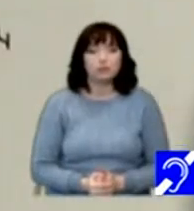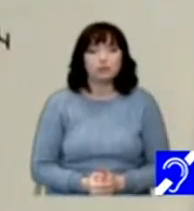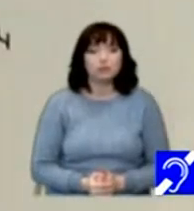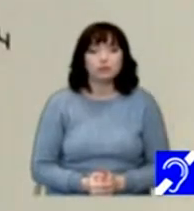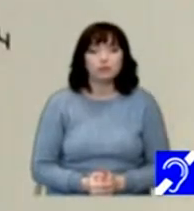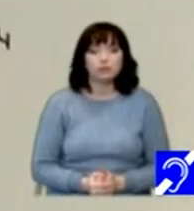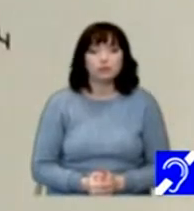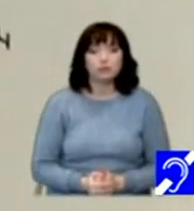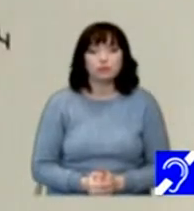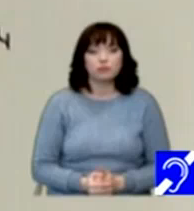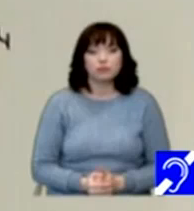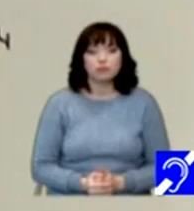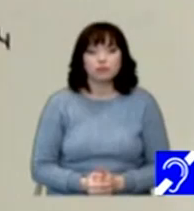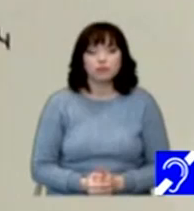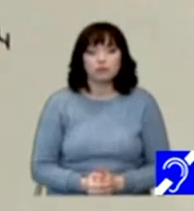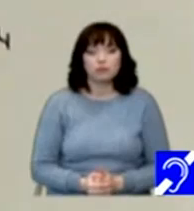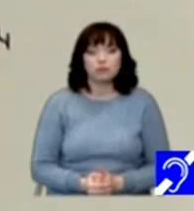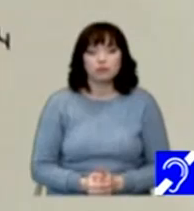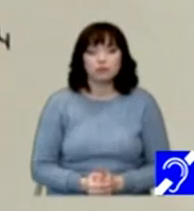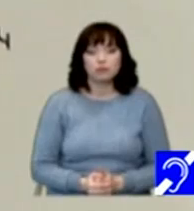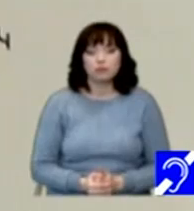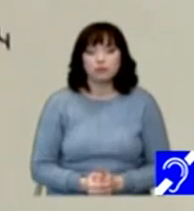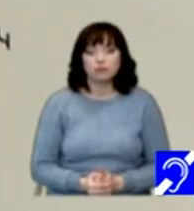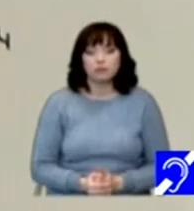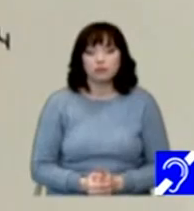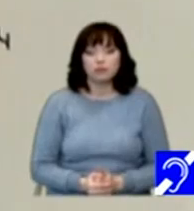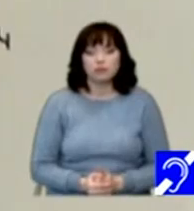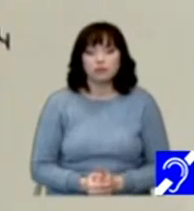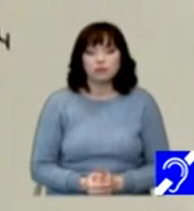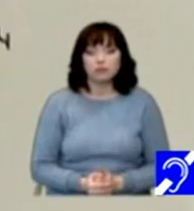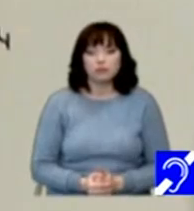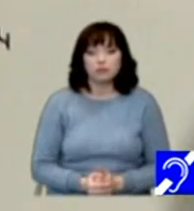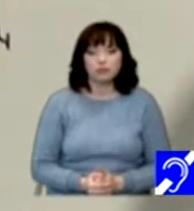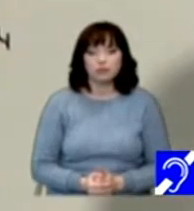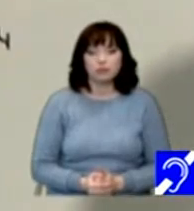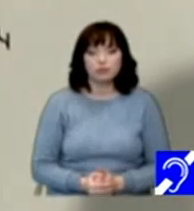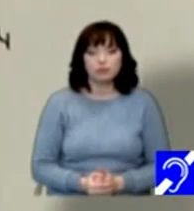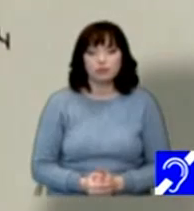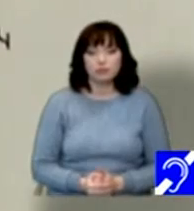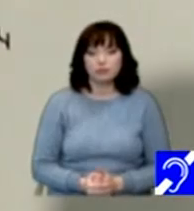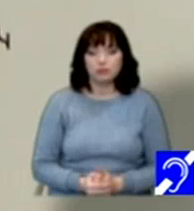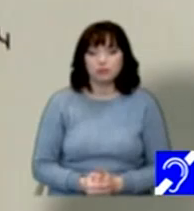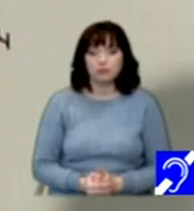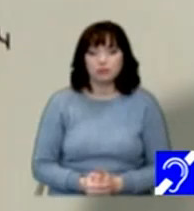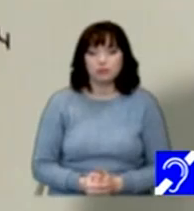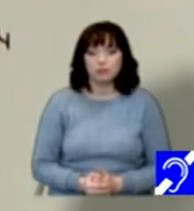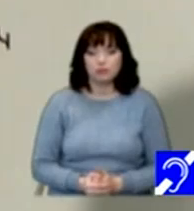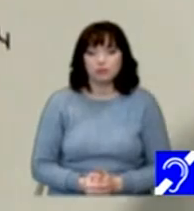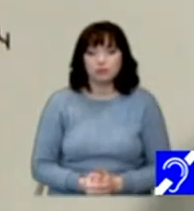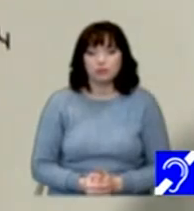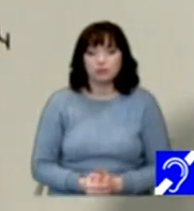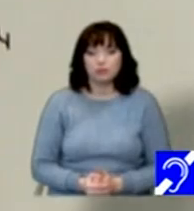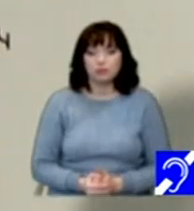déclarations universelles des droits humains, eh bien cette ville devait aussi porter un autre message, des jeux populaires avec un public